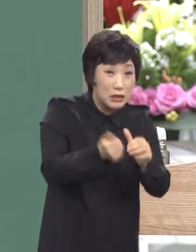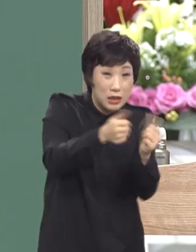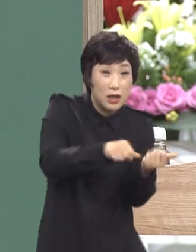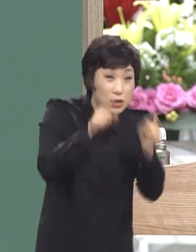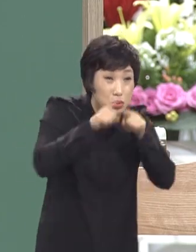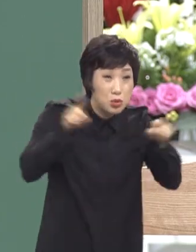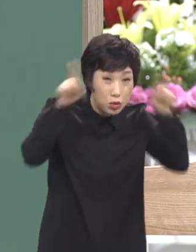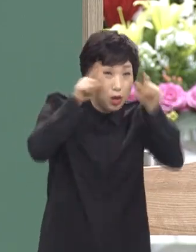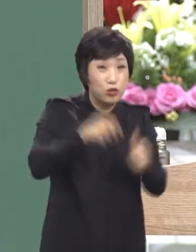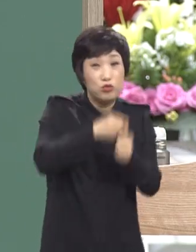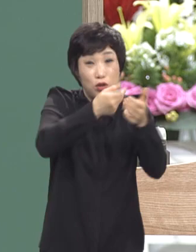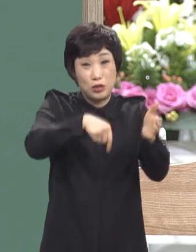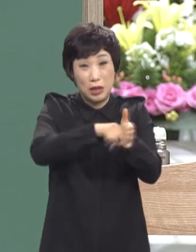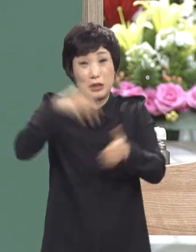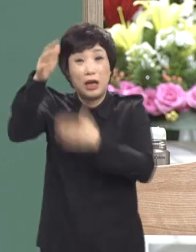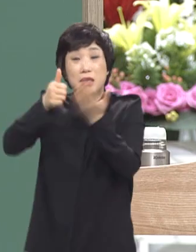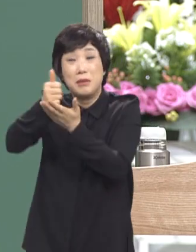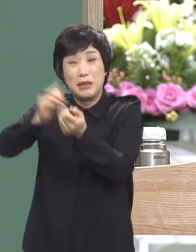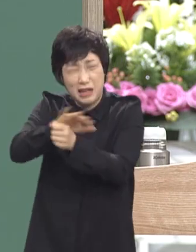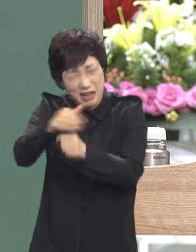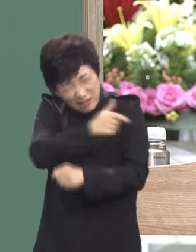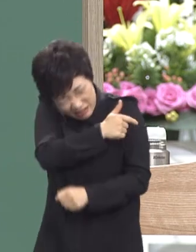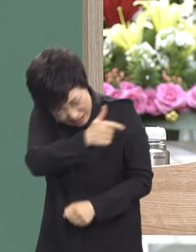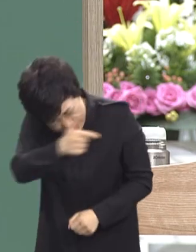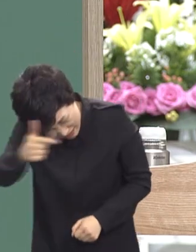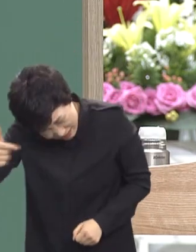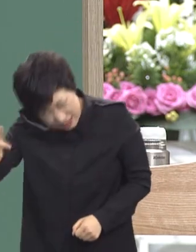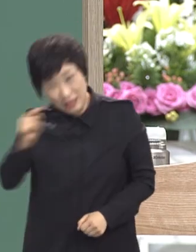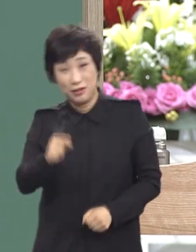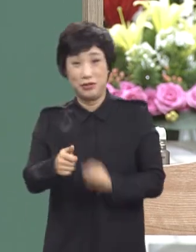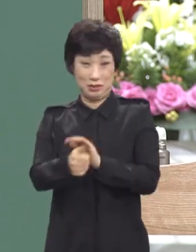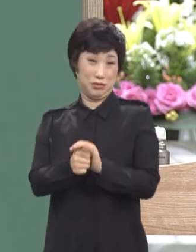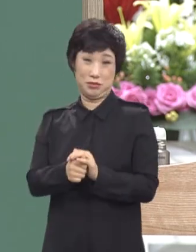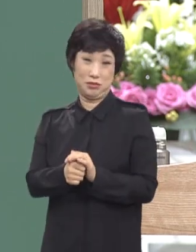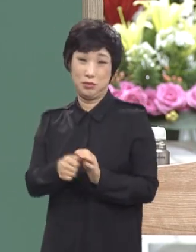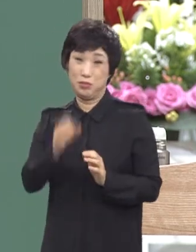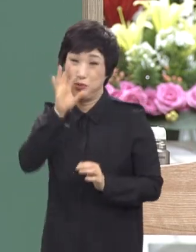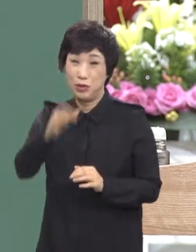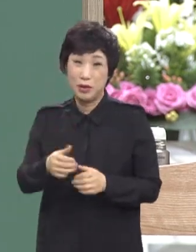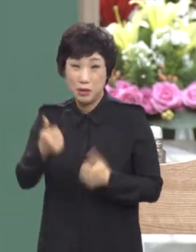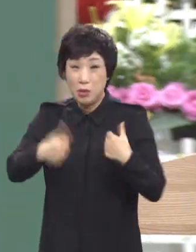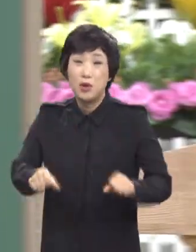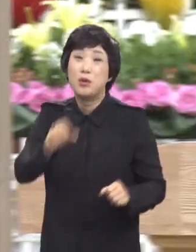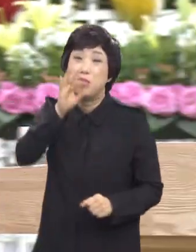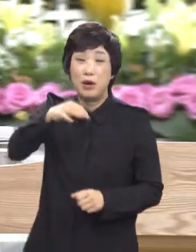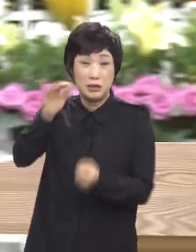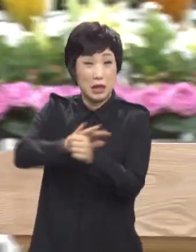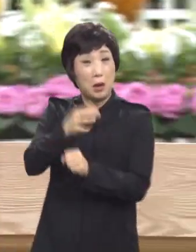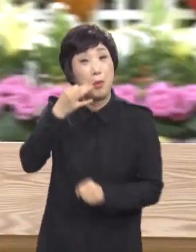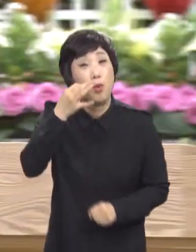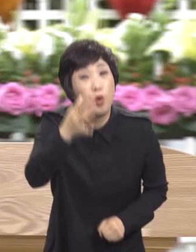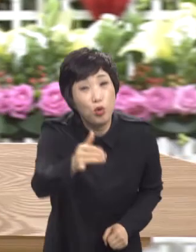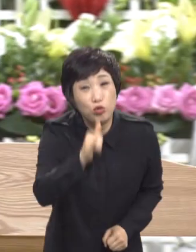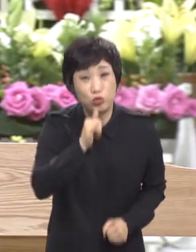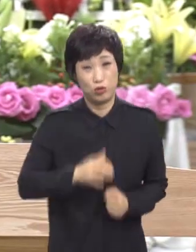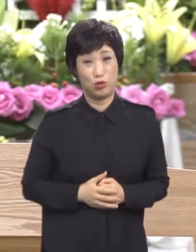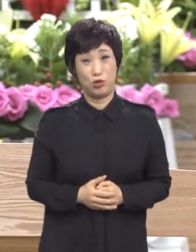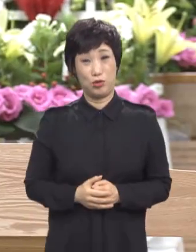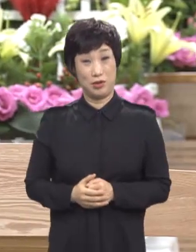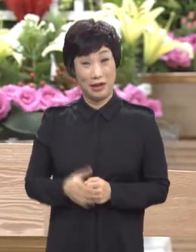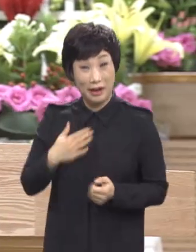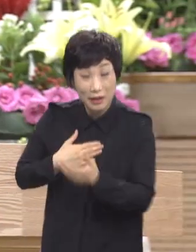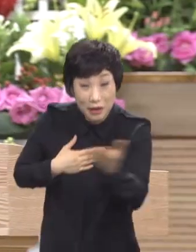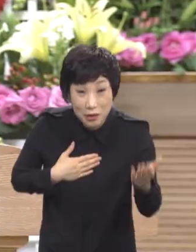구원하시려는 하나님의 강력한 양보할 수 없는 사랑을 드러낸 것이라 이 말입니다. 네.